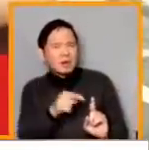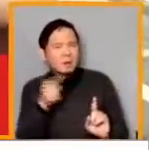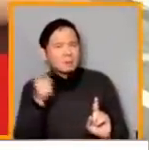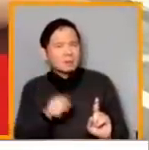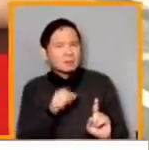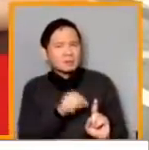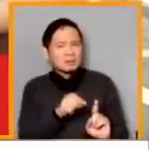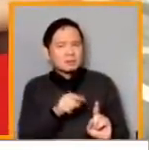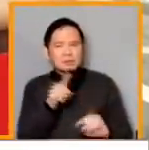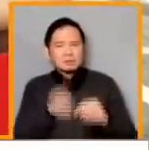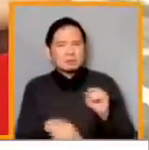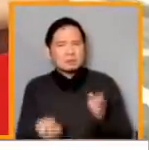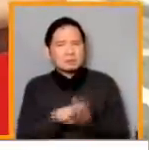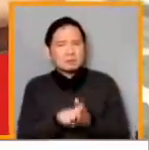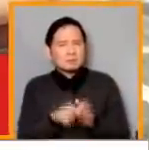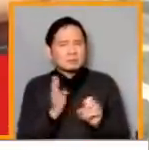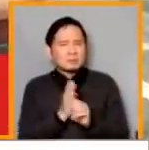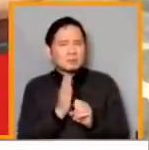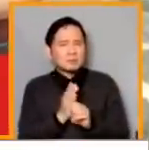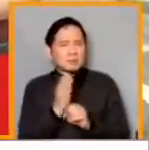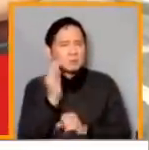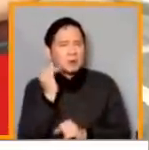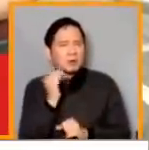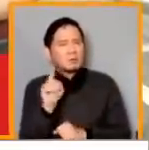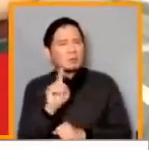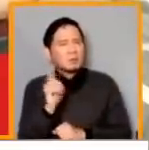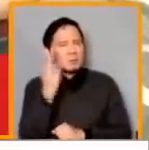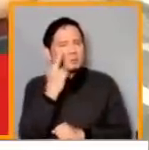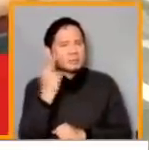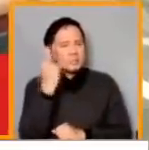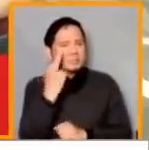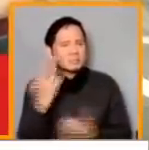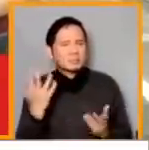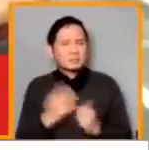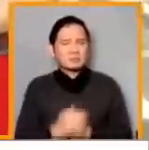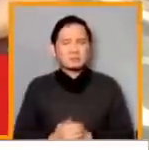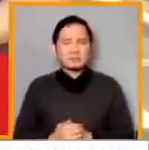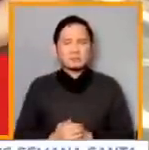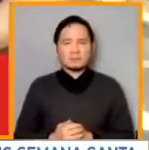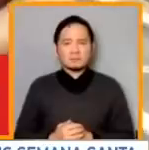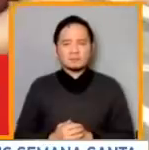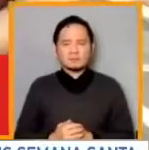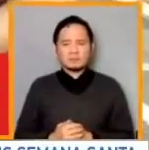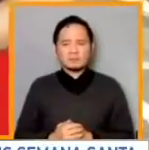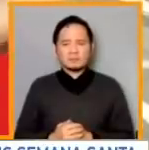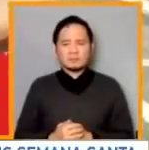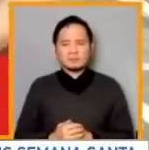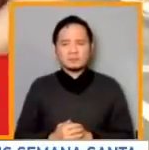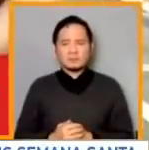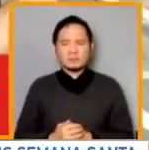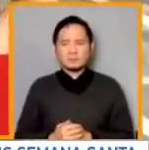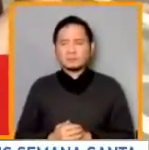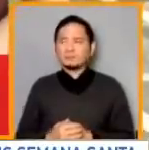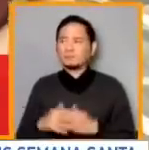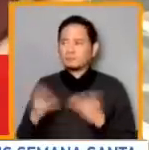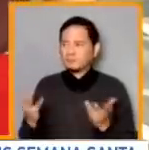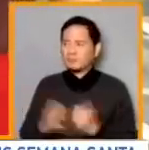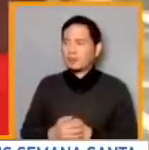makasakay sa mga pampublikong sasakyan? Ano po ba ang naging dahilan? Mula po nung nagkaroon na